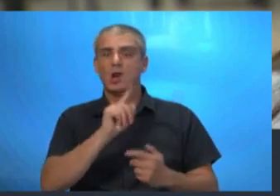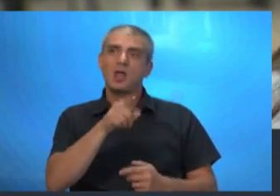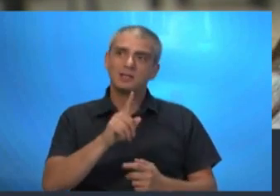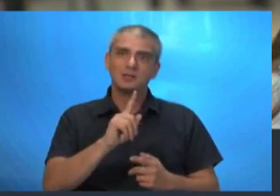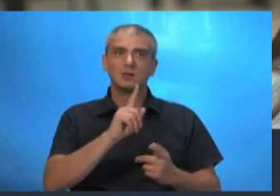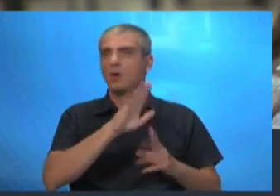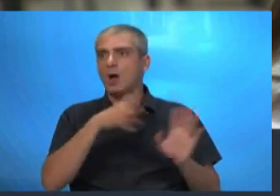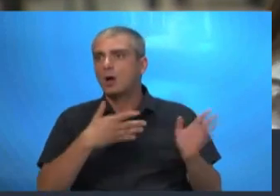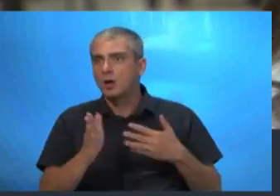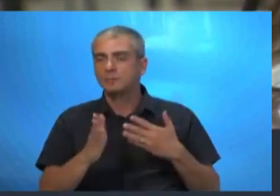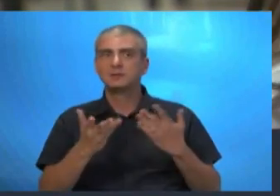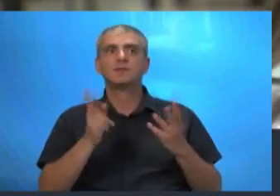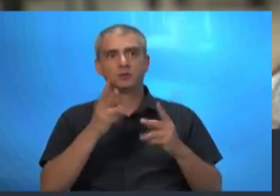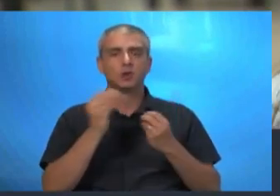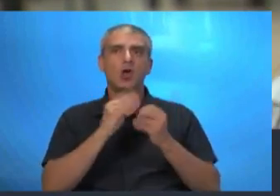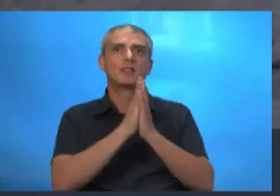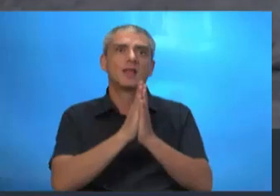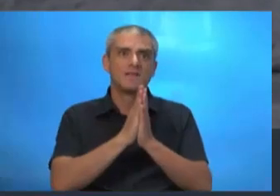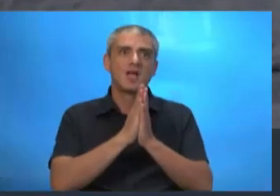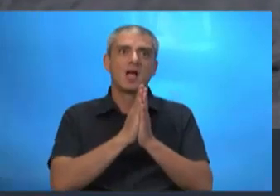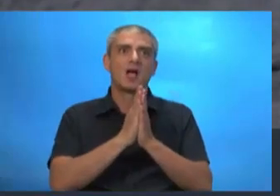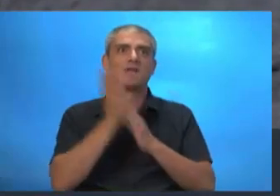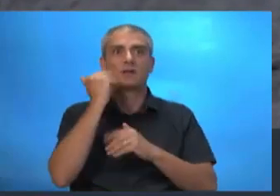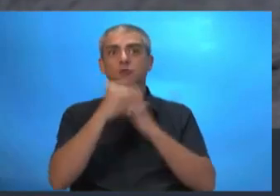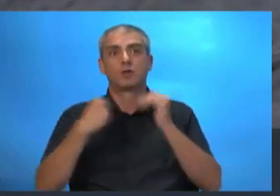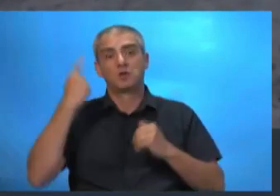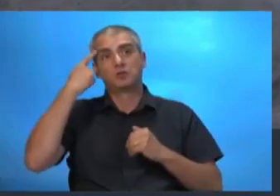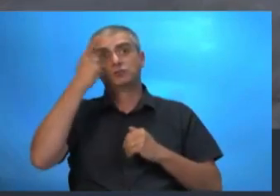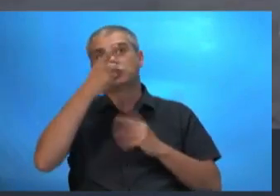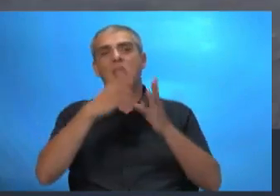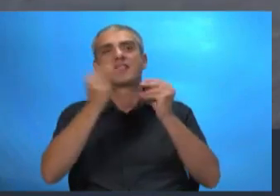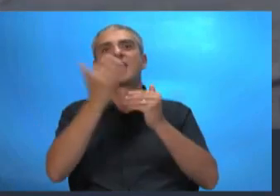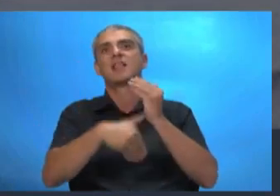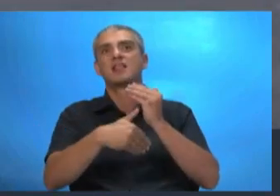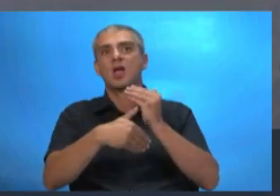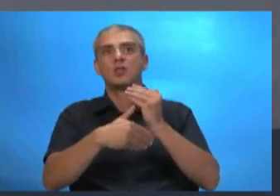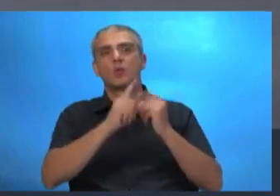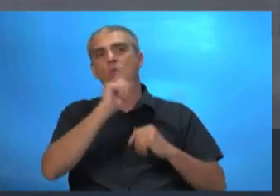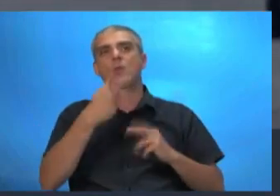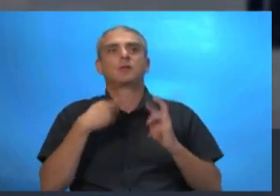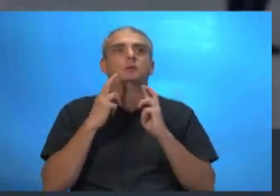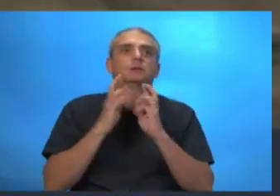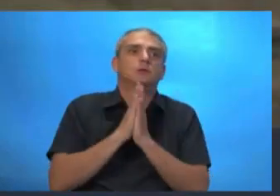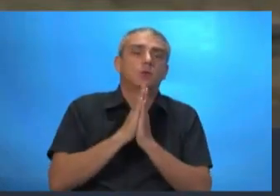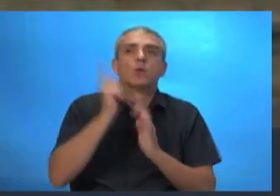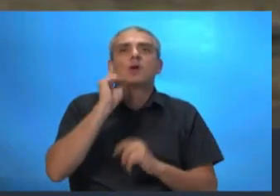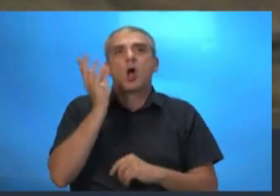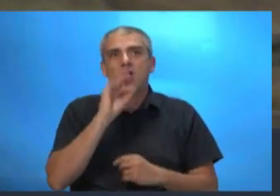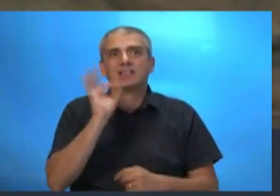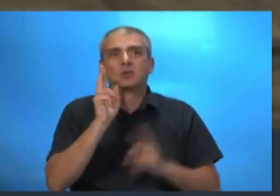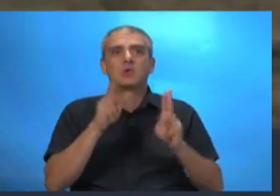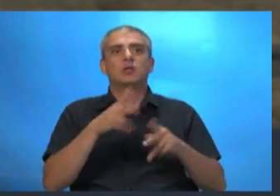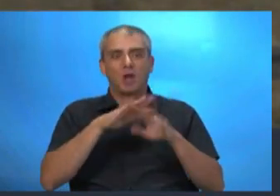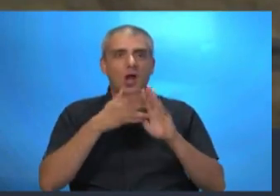הכל בסדר, ויש עוד תקווה, וגם השלב שחשבנו שהיא הנהדרת האחרונה, אז כולנו היינו כזה, טוב, יש לנו עוד סיכוי, כאילו, הכל יכול